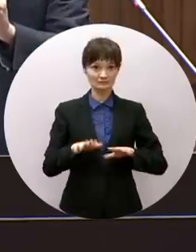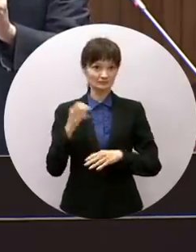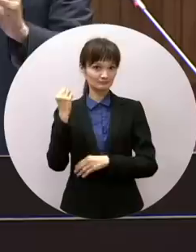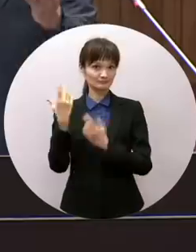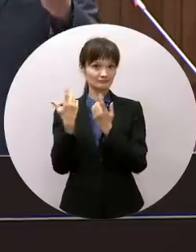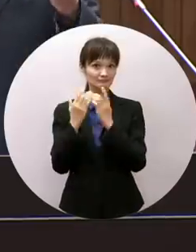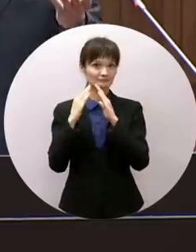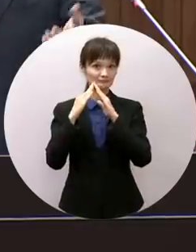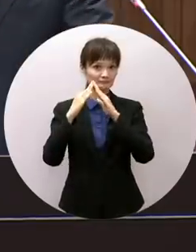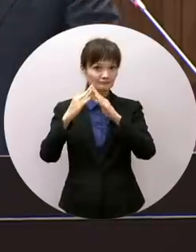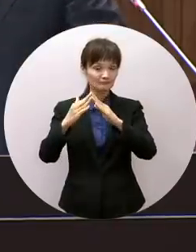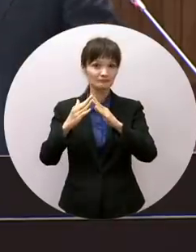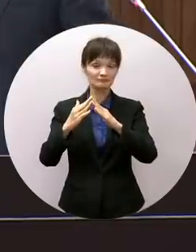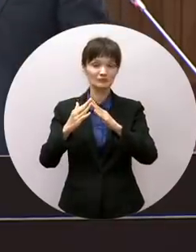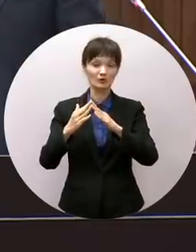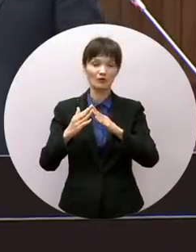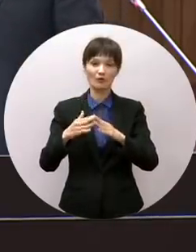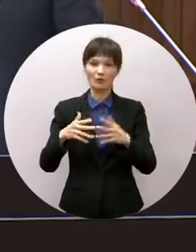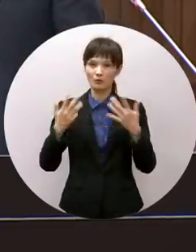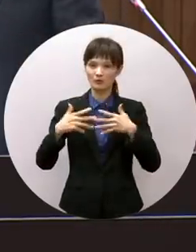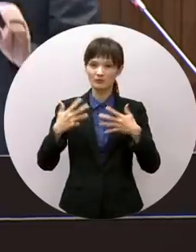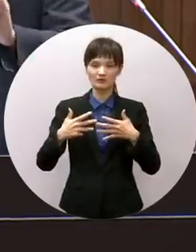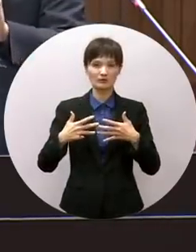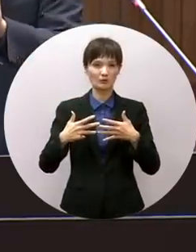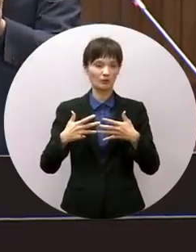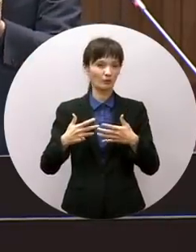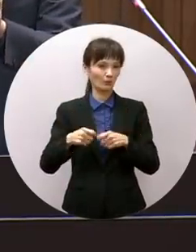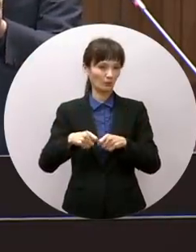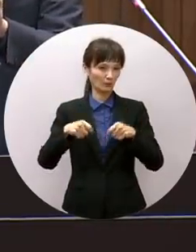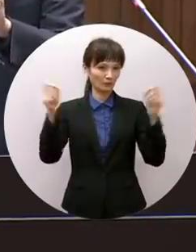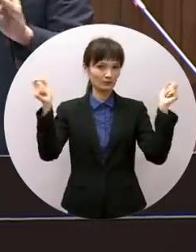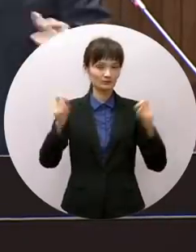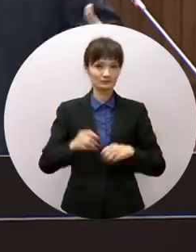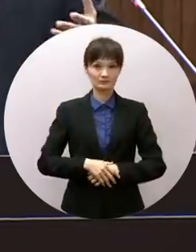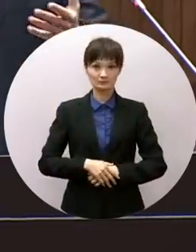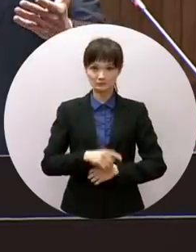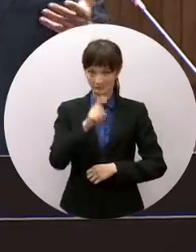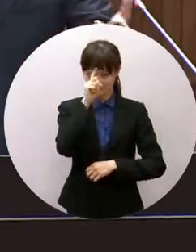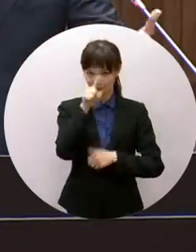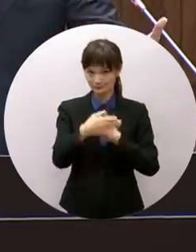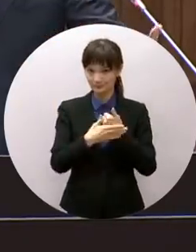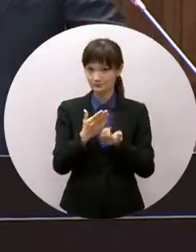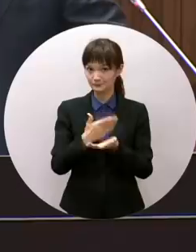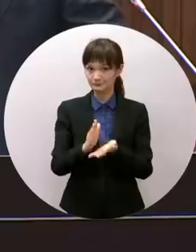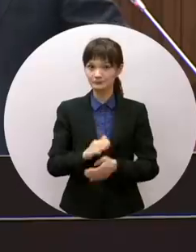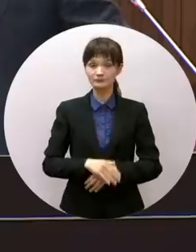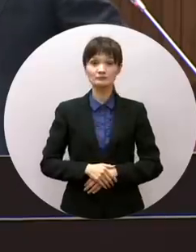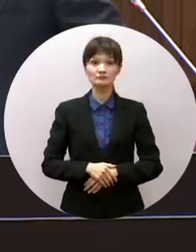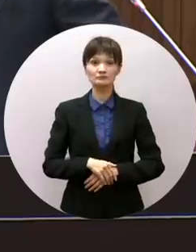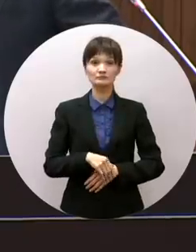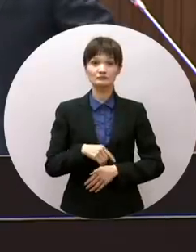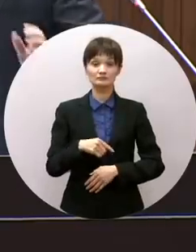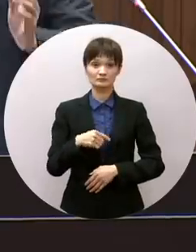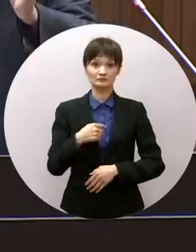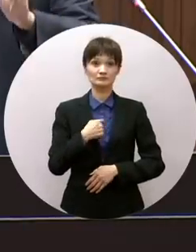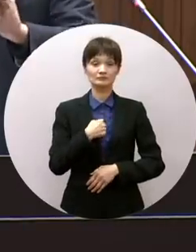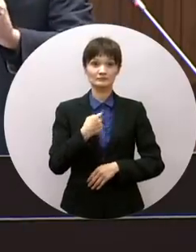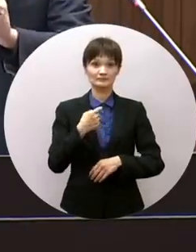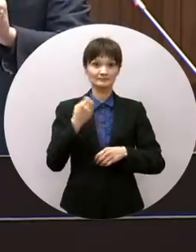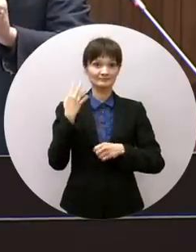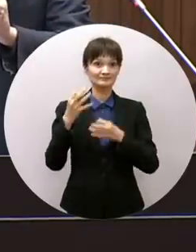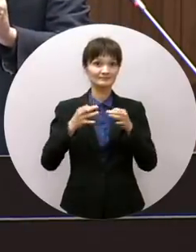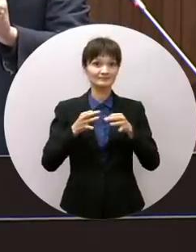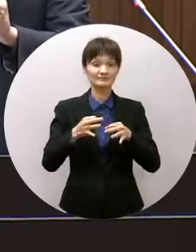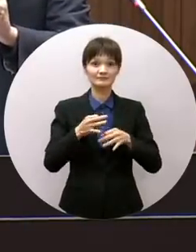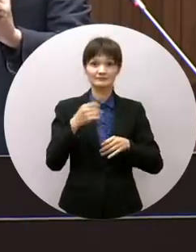啊常年的问题啊。那你也很清楚嘛哈，我们这个地区啊，本席来自新店深坑石碇平